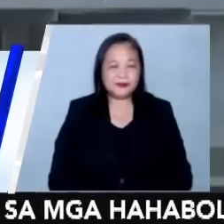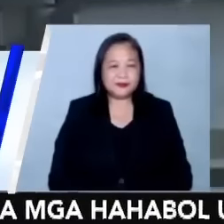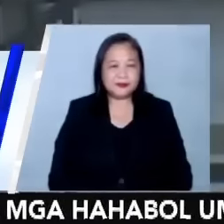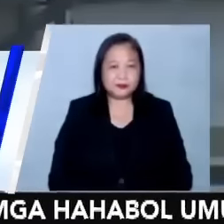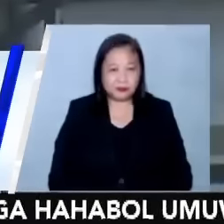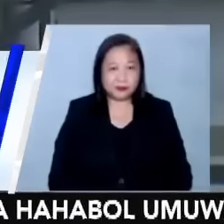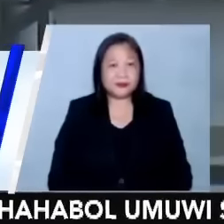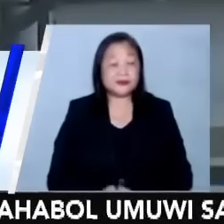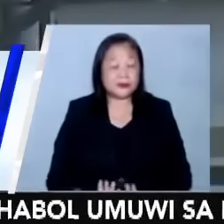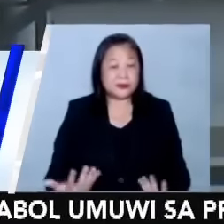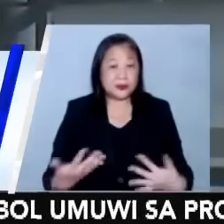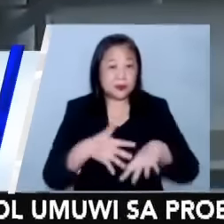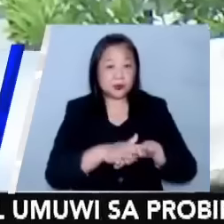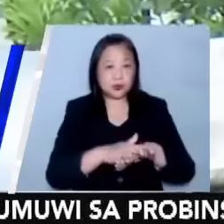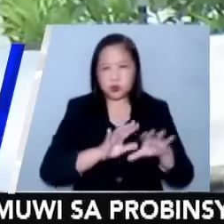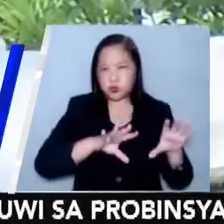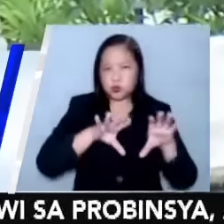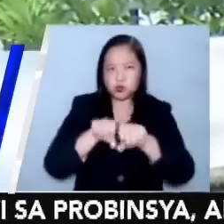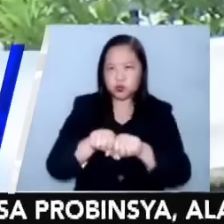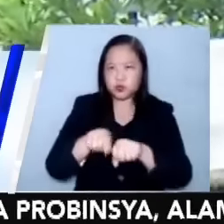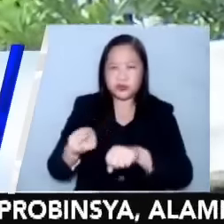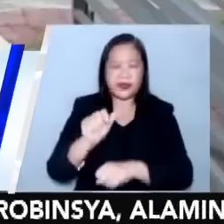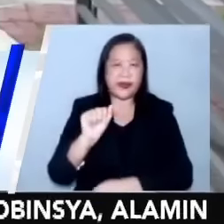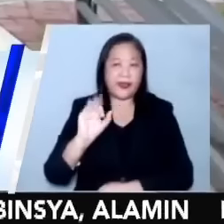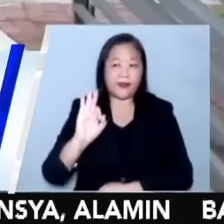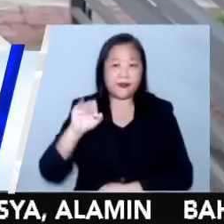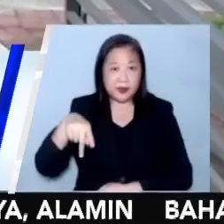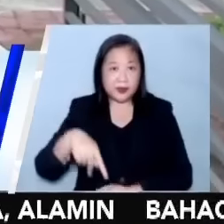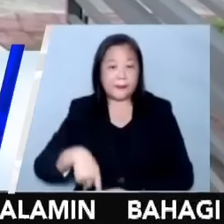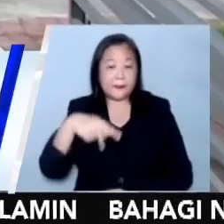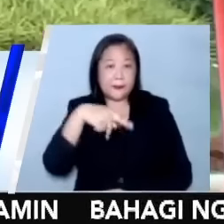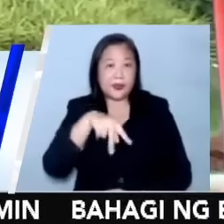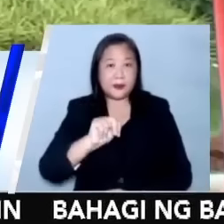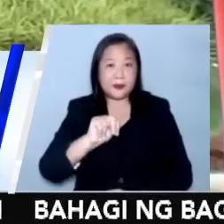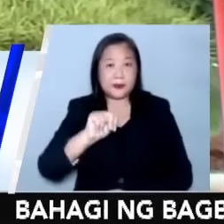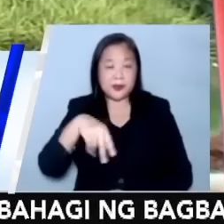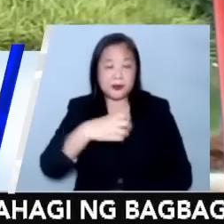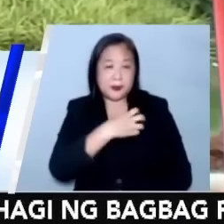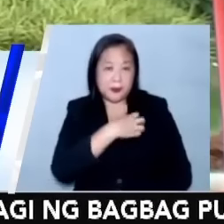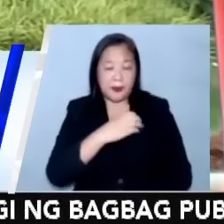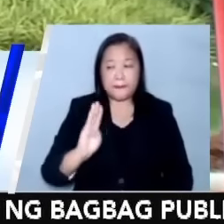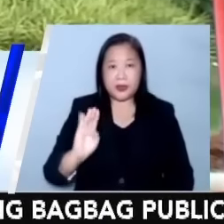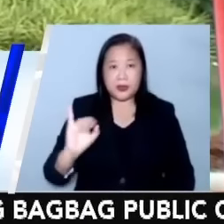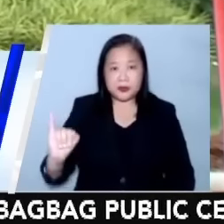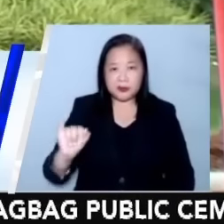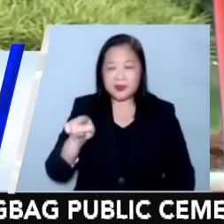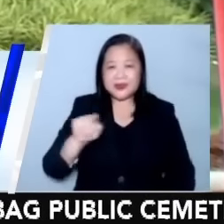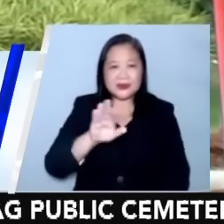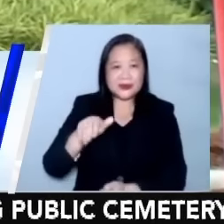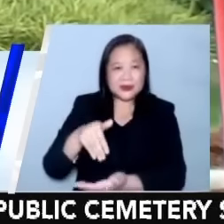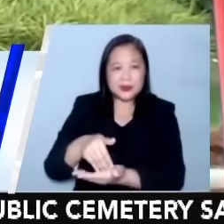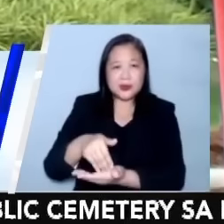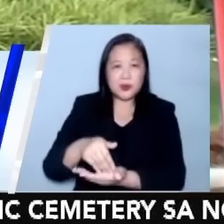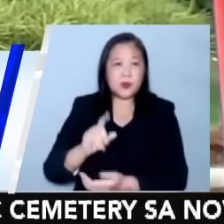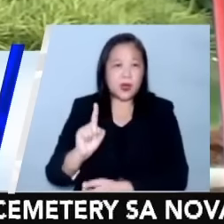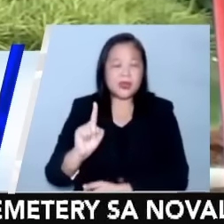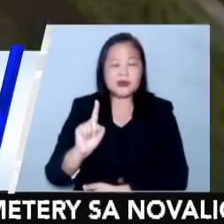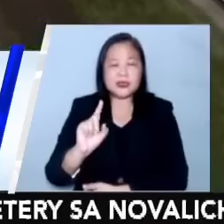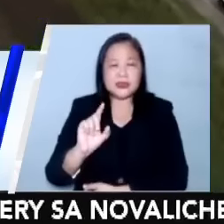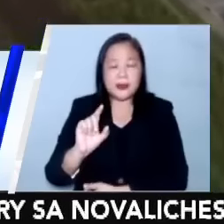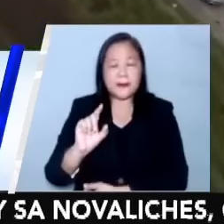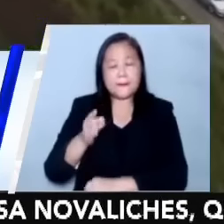Sanibwers ang sinalakay ng AFP, PNP, PAOK at Bureau of Immigration ang Central 1 Bataan BPO sa Bagak,